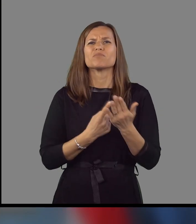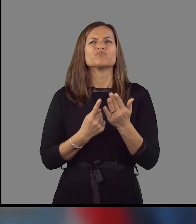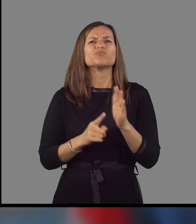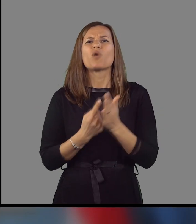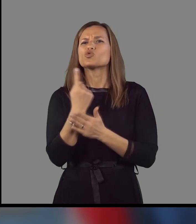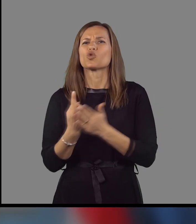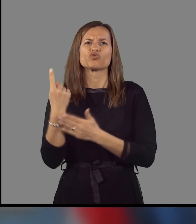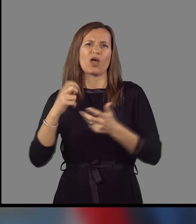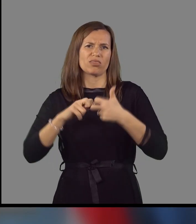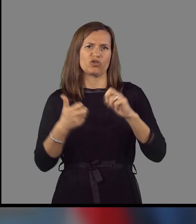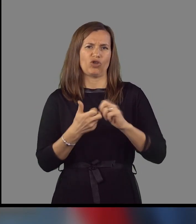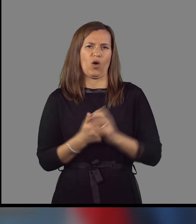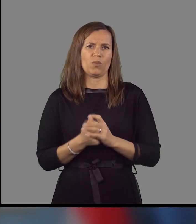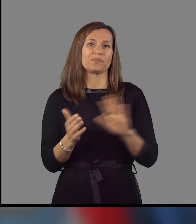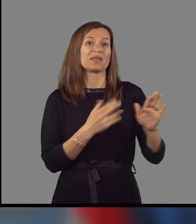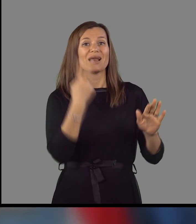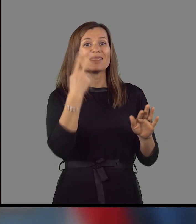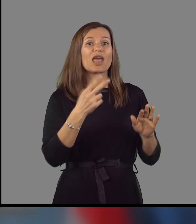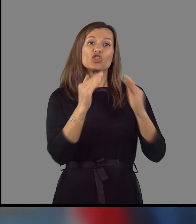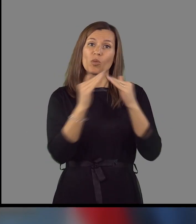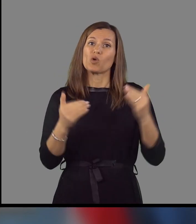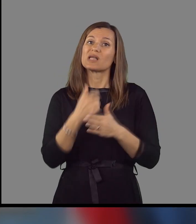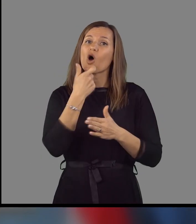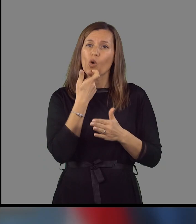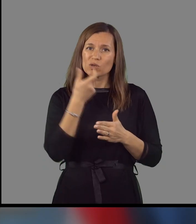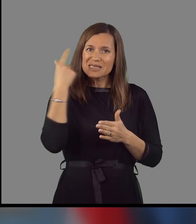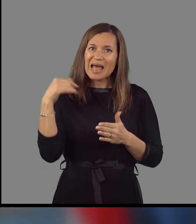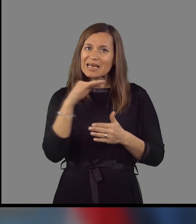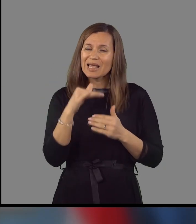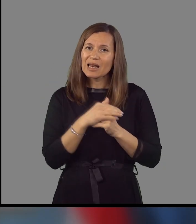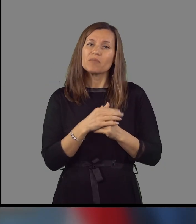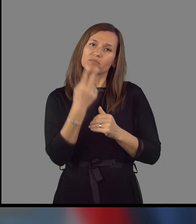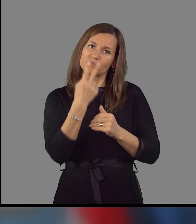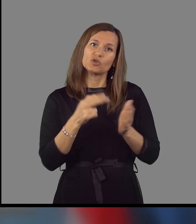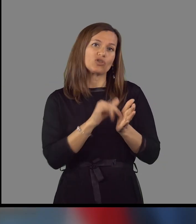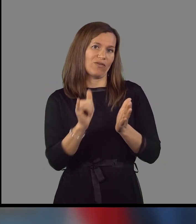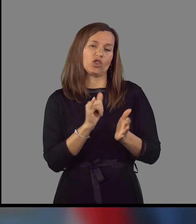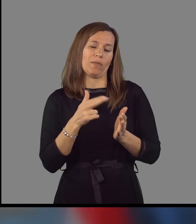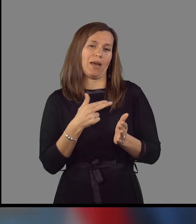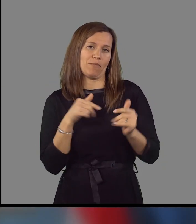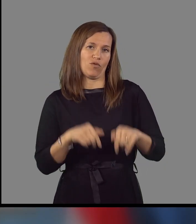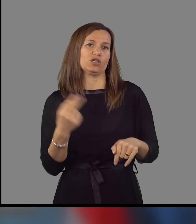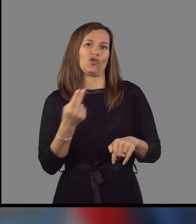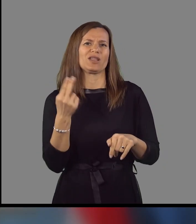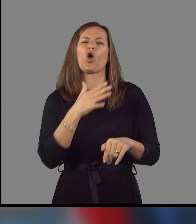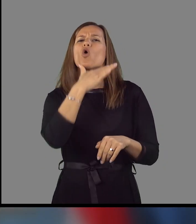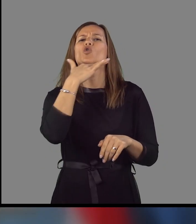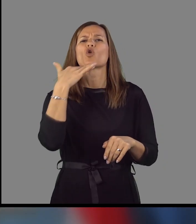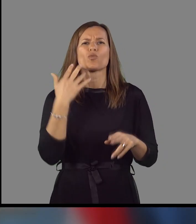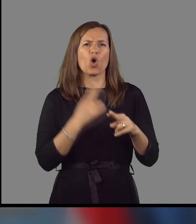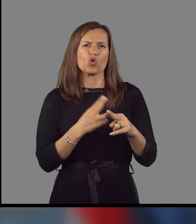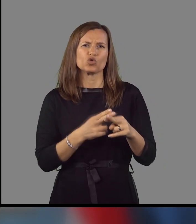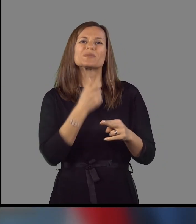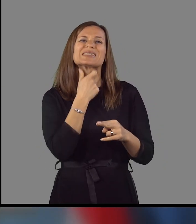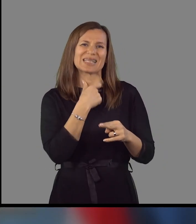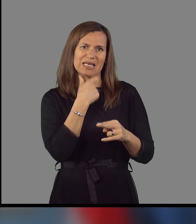ne povzroča težav. Kar se tiče domov za ostarele, glejte, še vedno imamo v Sloveniji